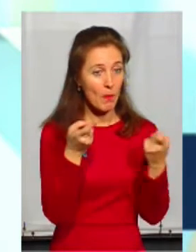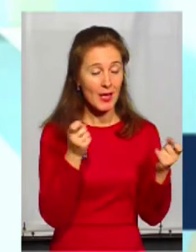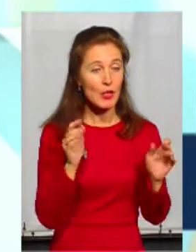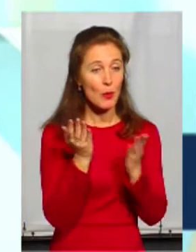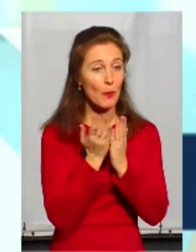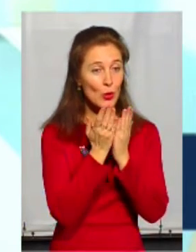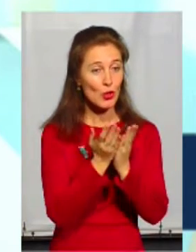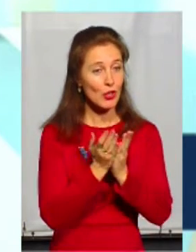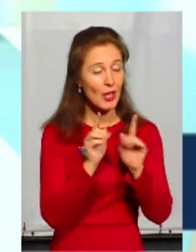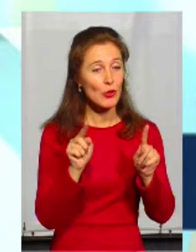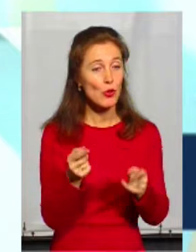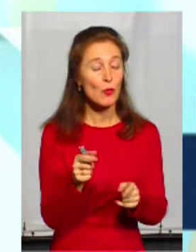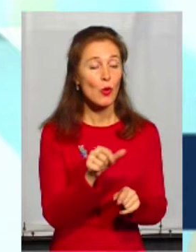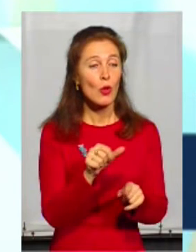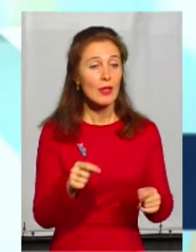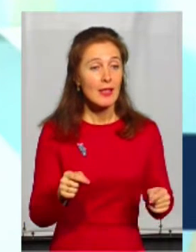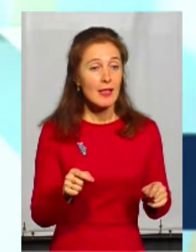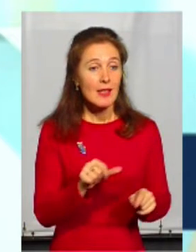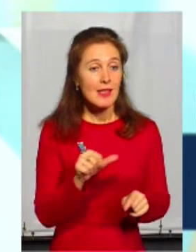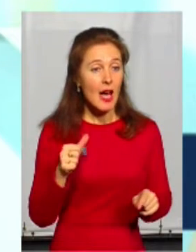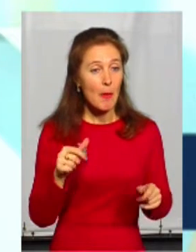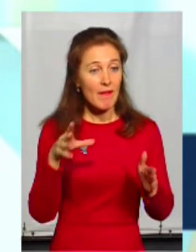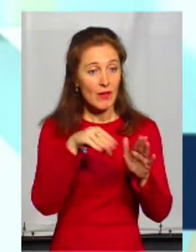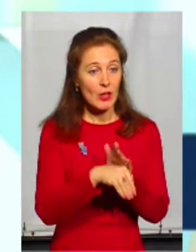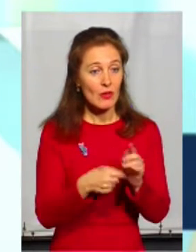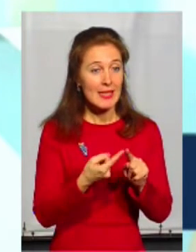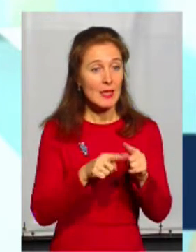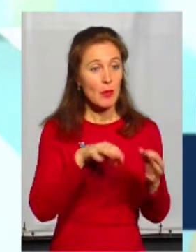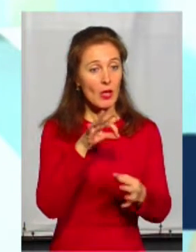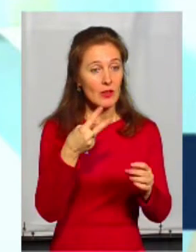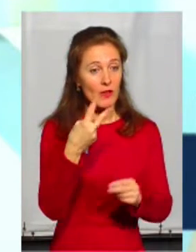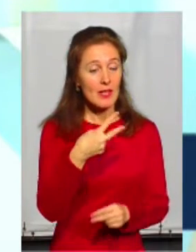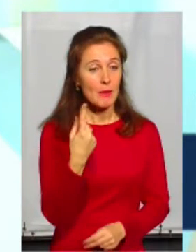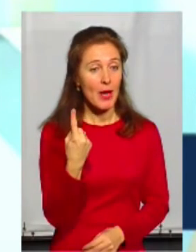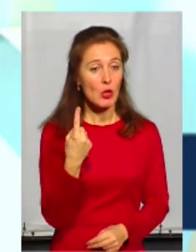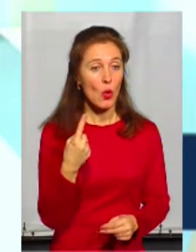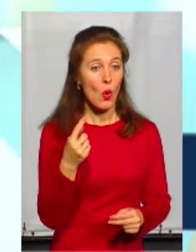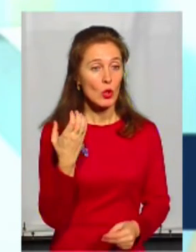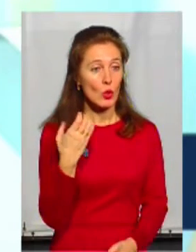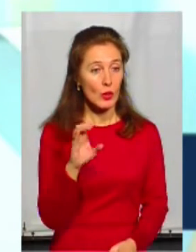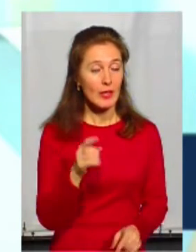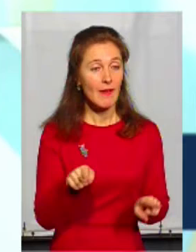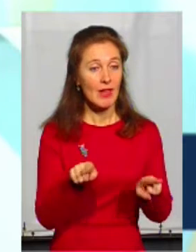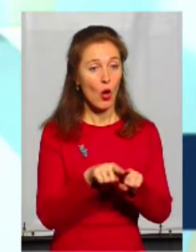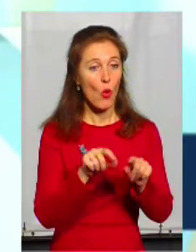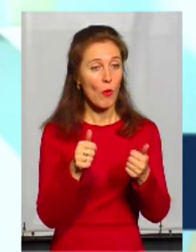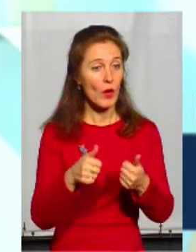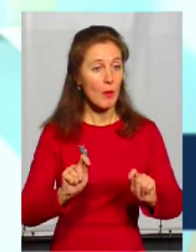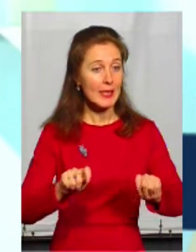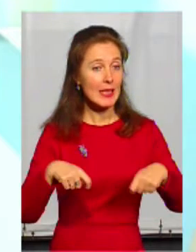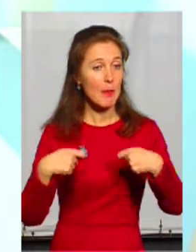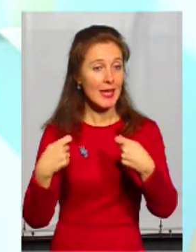почитати, чому саме використали оці предки 21-го століття саме ось в такому форматі і